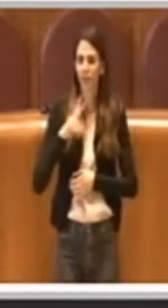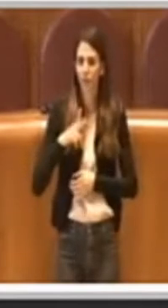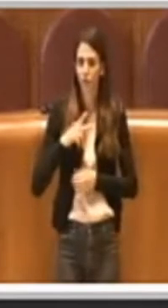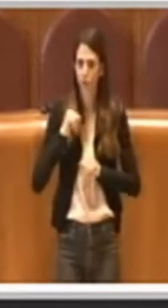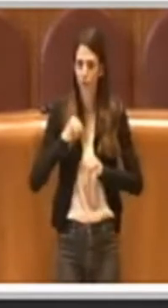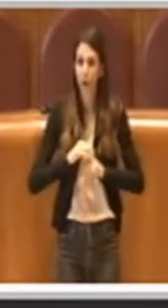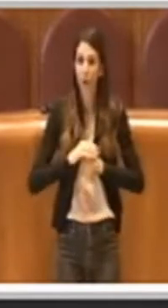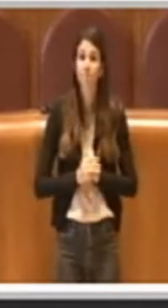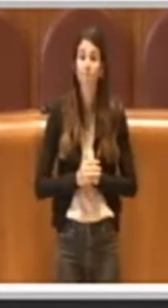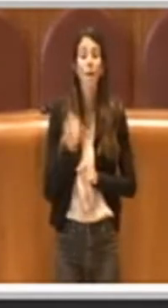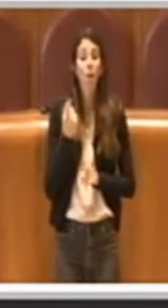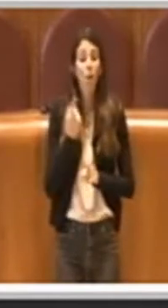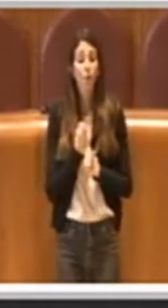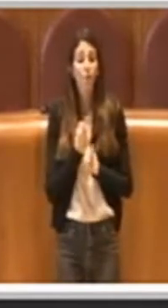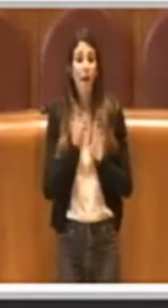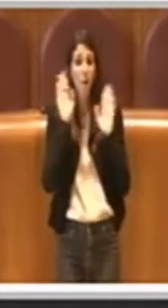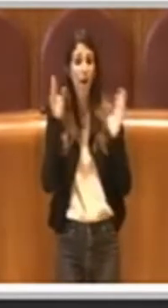ambizioso progetto grazie